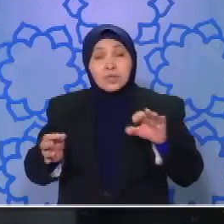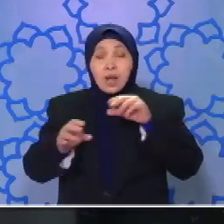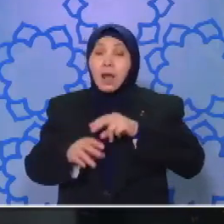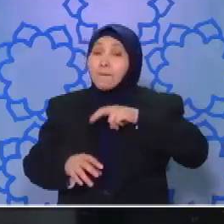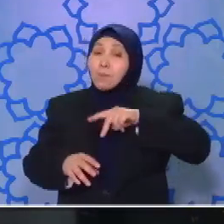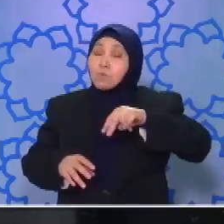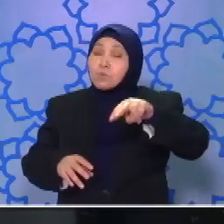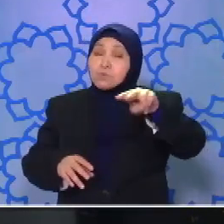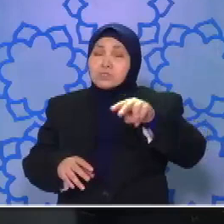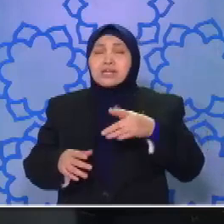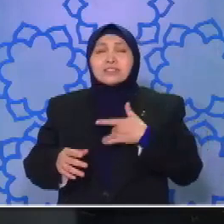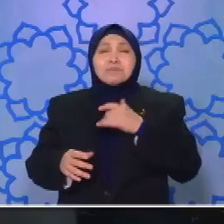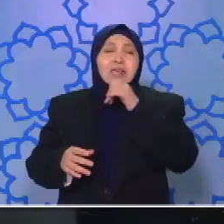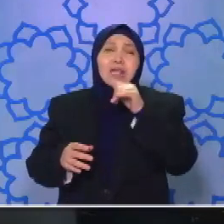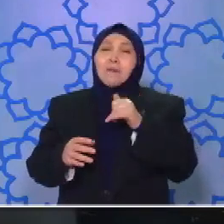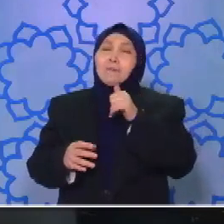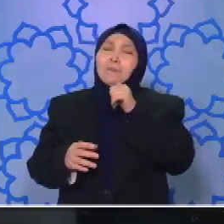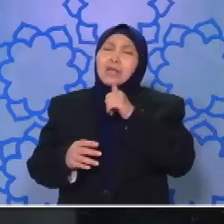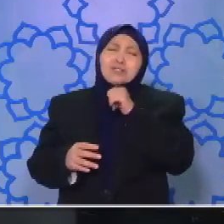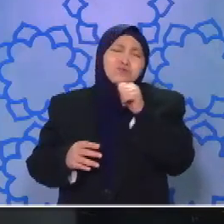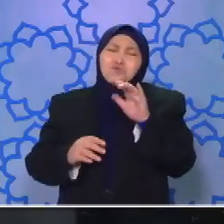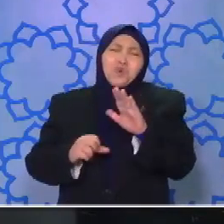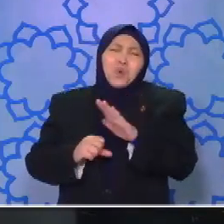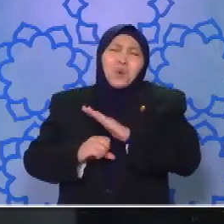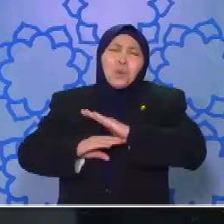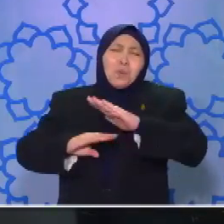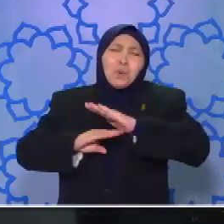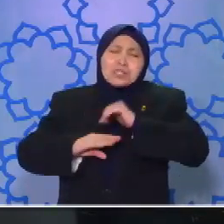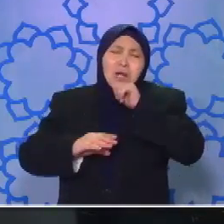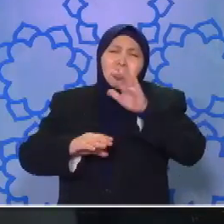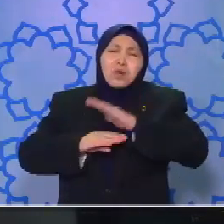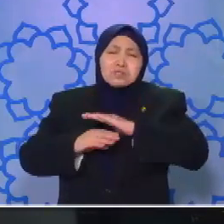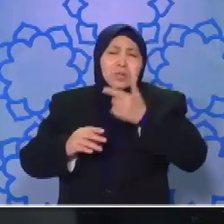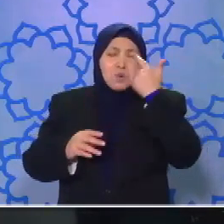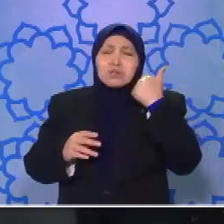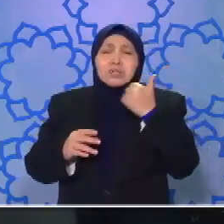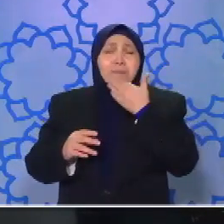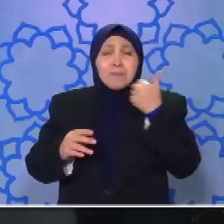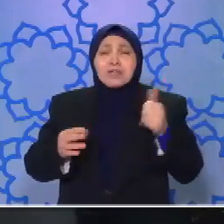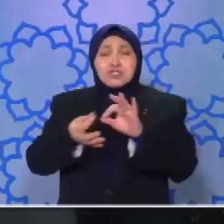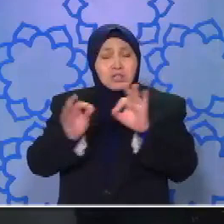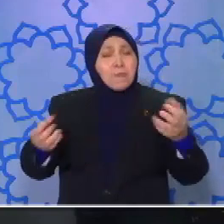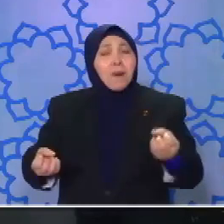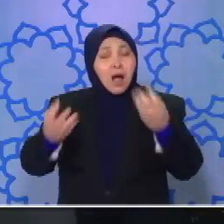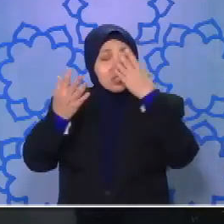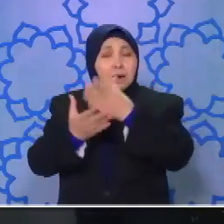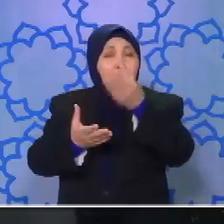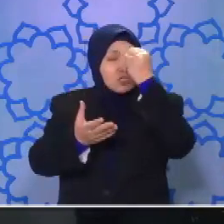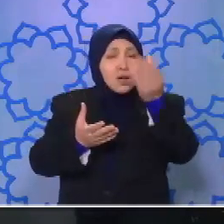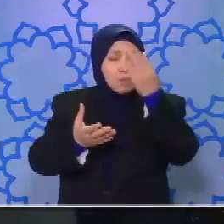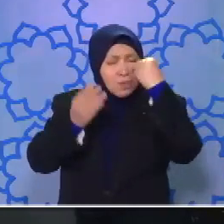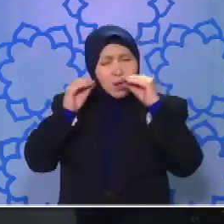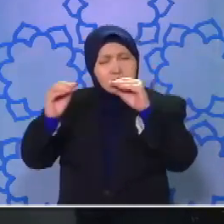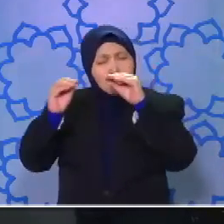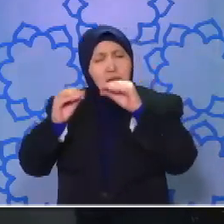musafir. Rasa macam tak puas lagi sebenarnya Ustaz Fahs. Tak dengar lagi, dia punya babak-babak tu sangat menarik dan banyak pengajaran yang boleh kita ambil.